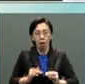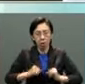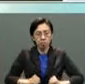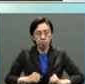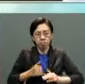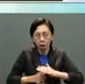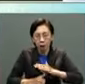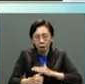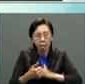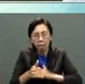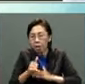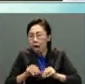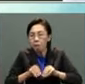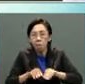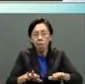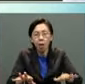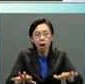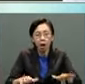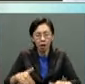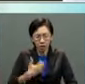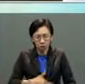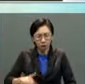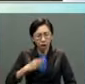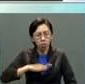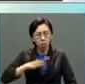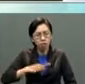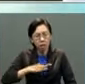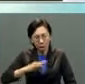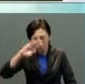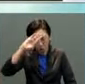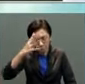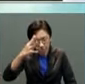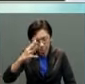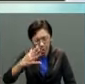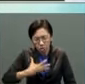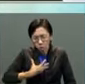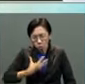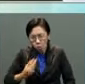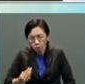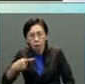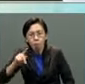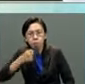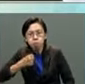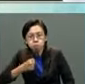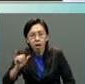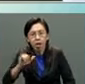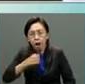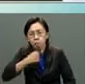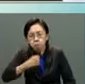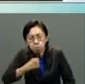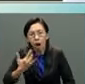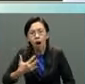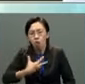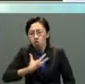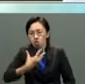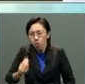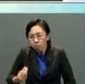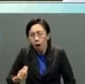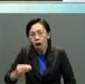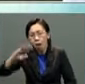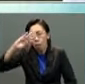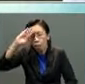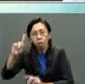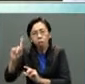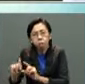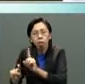ให้คนอื่นติดไปได้เพราะท่านอาจจะไม่มีอาการแต่คุณปู่คุณย่าอาจจะเสียชีวิตได้จากที่ท่านมีเชื้อโรคอยู่ในตัวนะครับแต่พอม